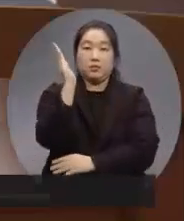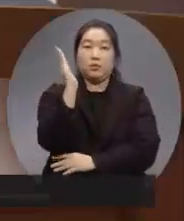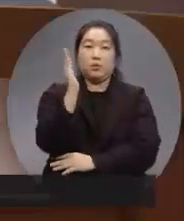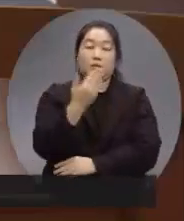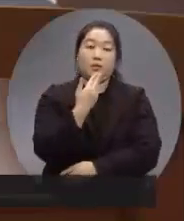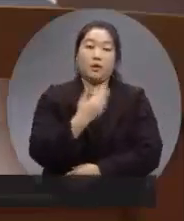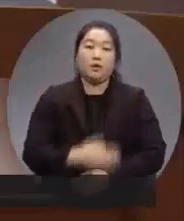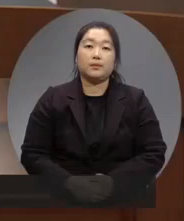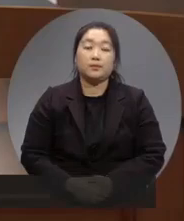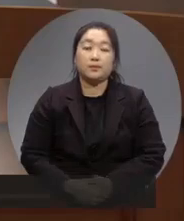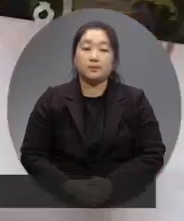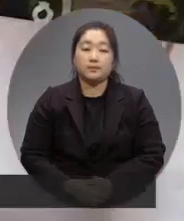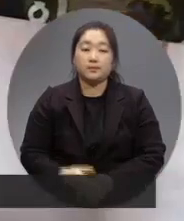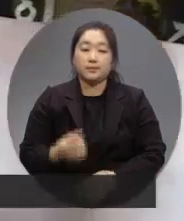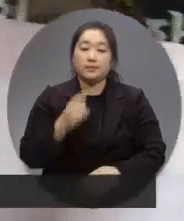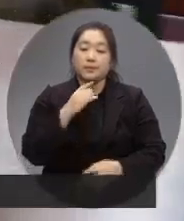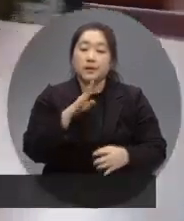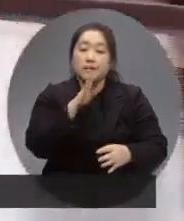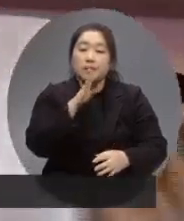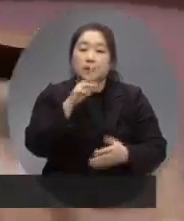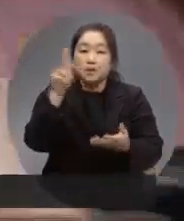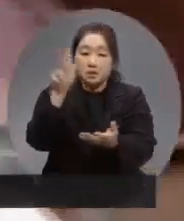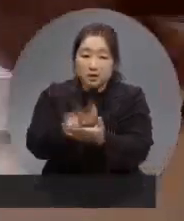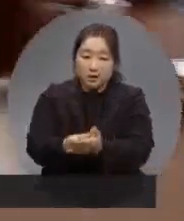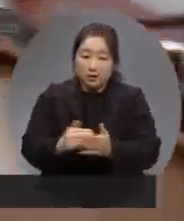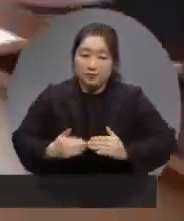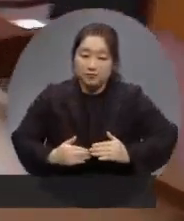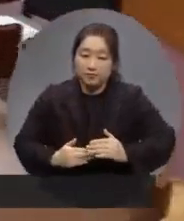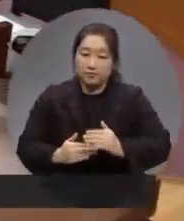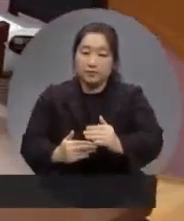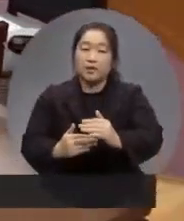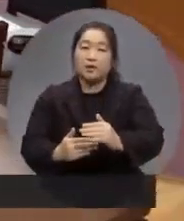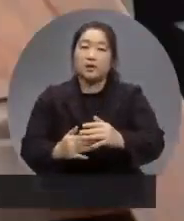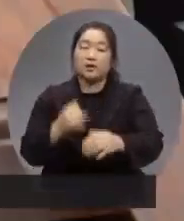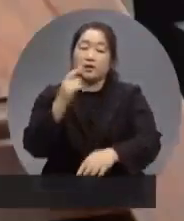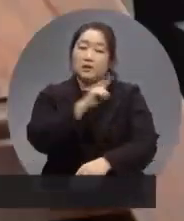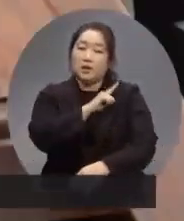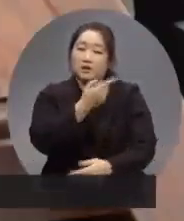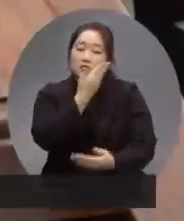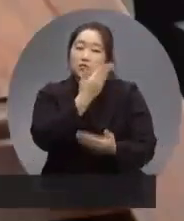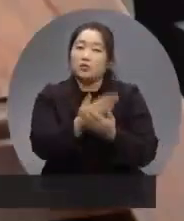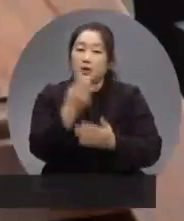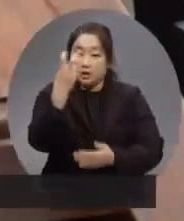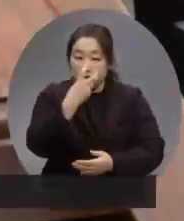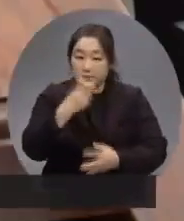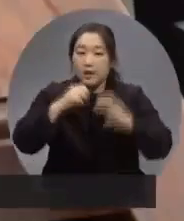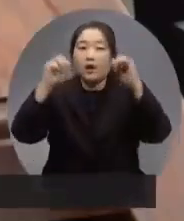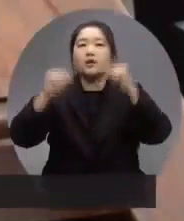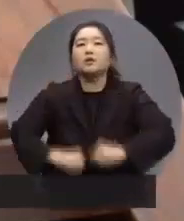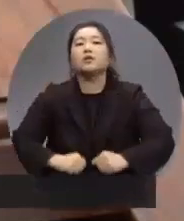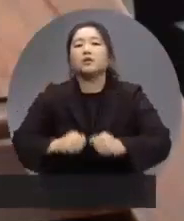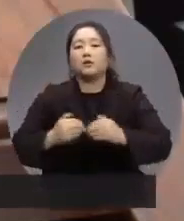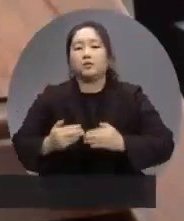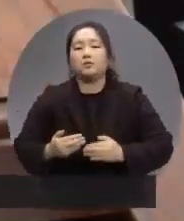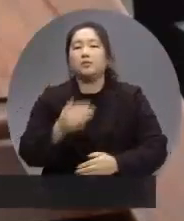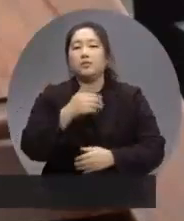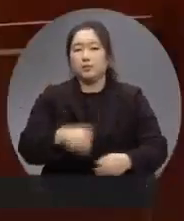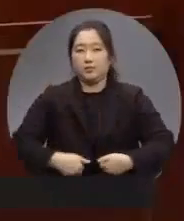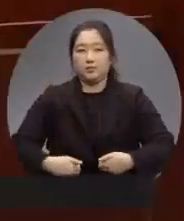발의합니다. 다만 실제 재정까지 이어지기 위해선 가장 중요한 심의 의결 절차가 남아